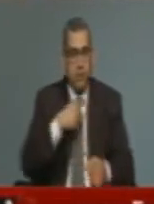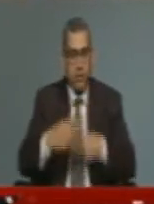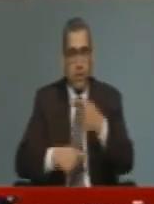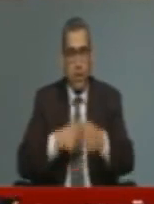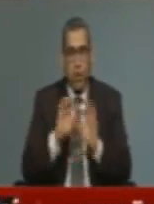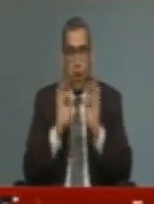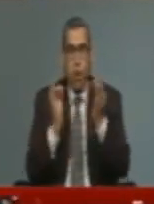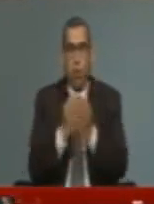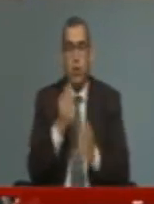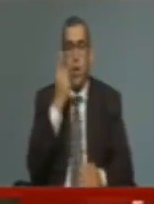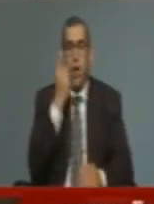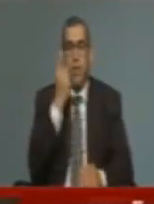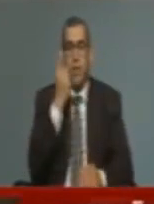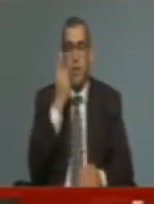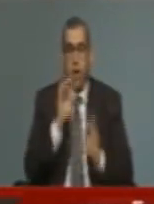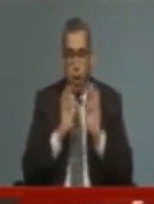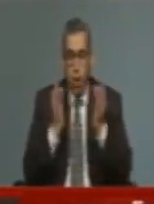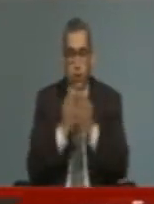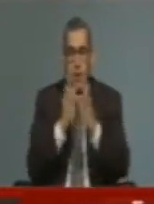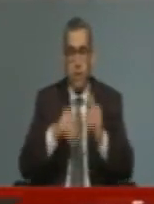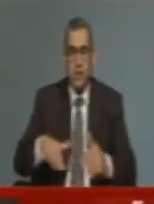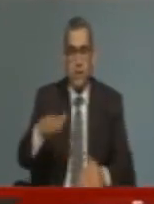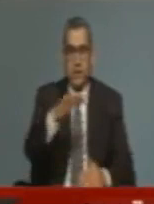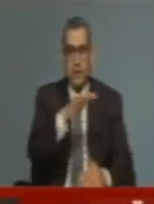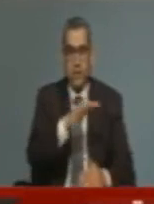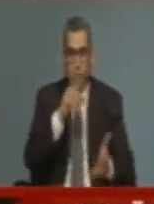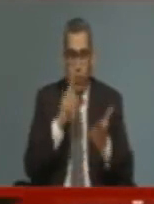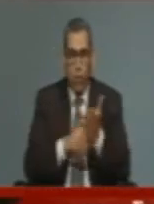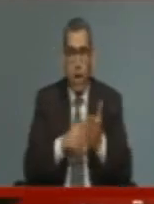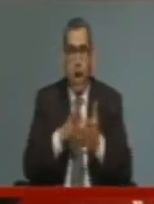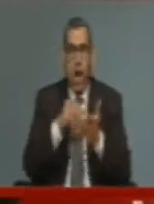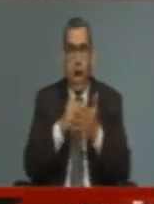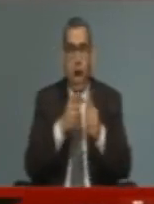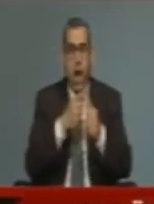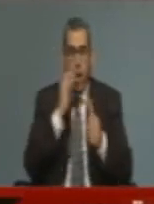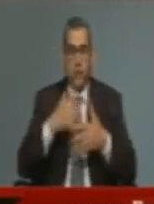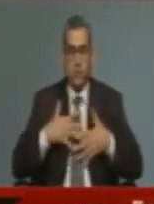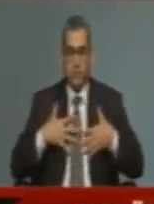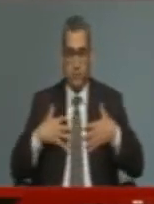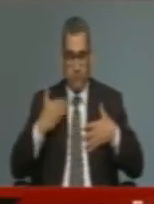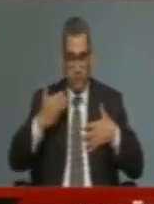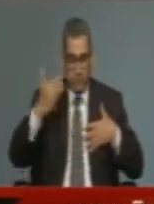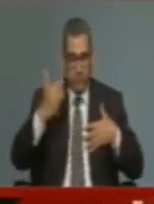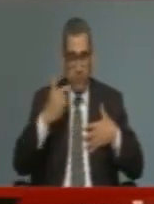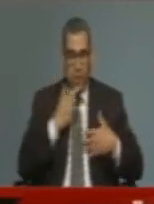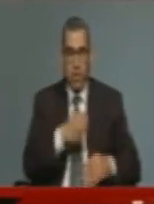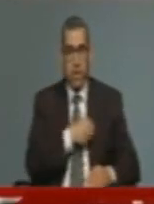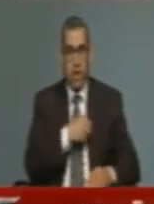واحدة أسرة مصر لازم يكون أولا عندنا أمل كبير في ثقة كبيرة جدا في